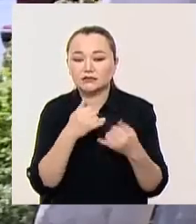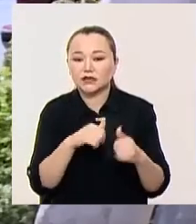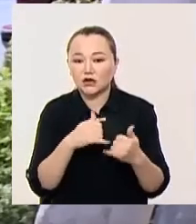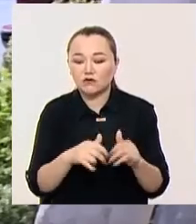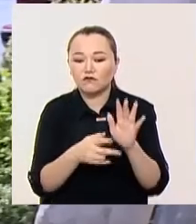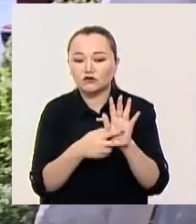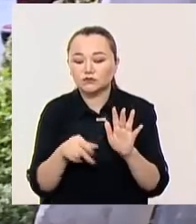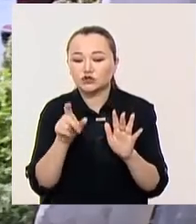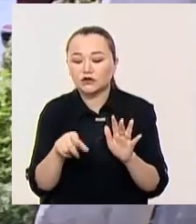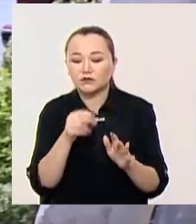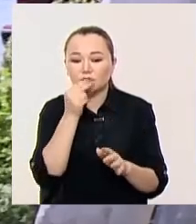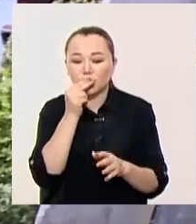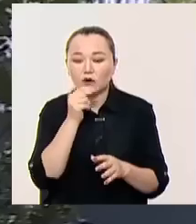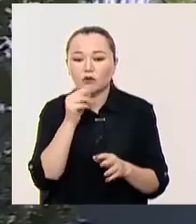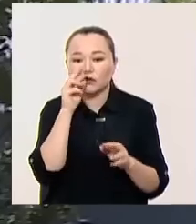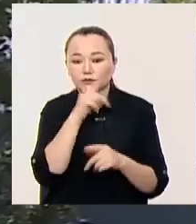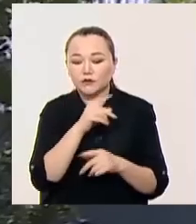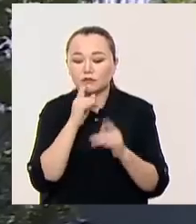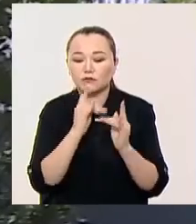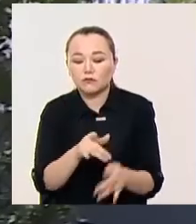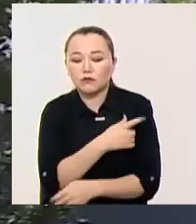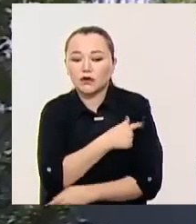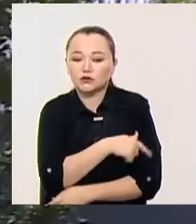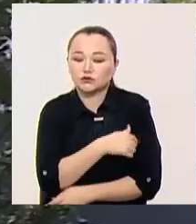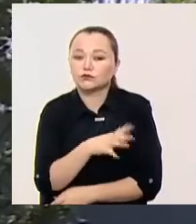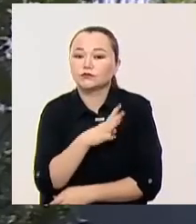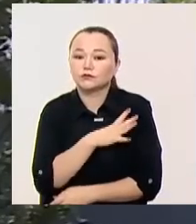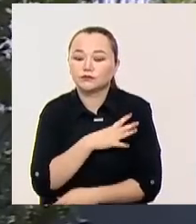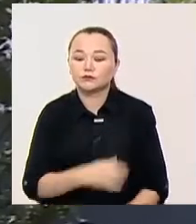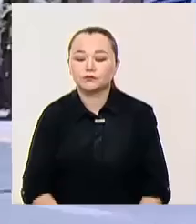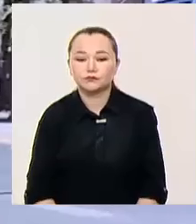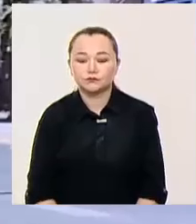дәмханадан 8 адам фастфудтан уланып ауруханага түшкөн болатын.